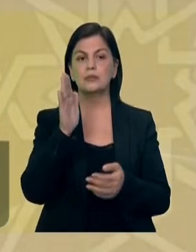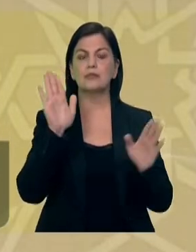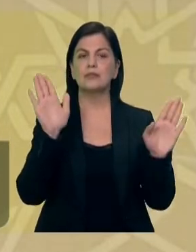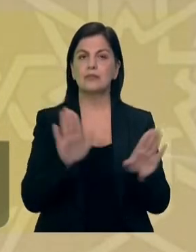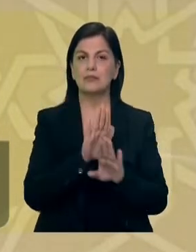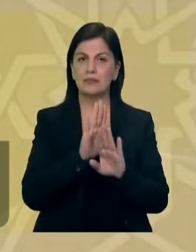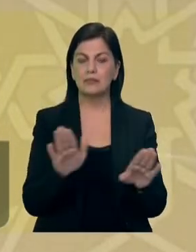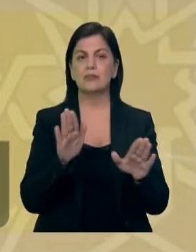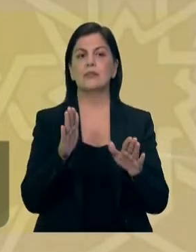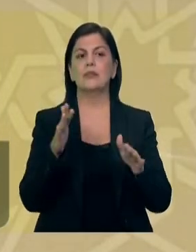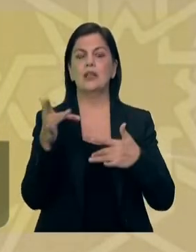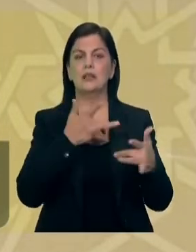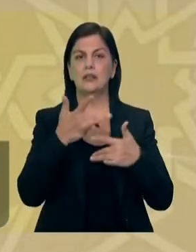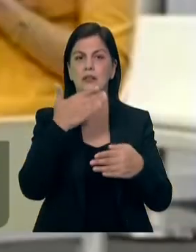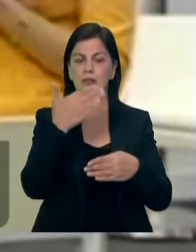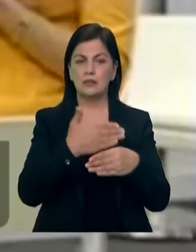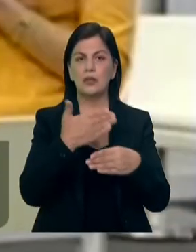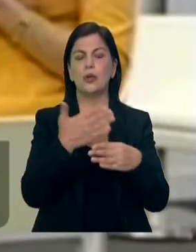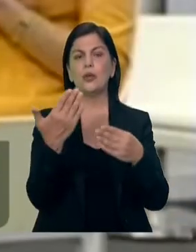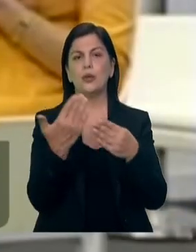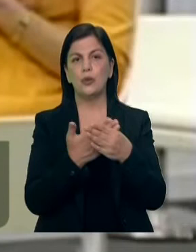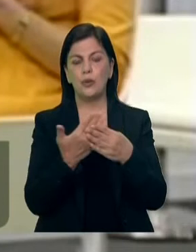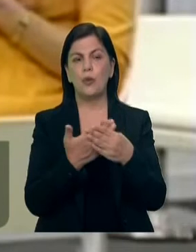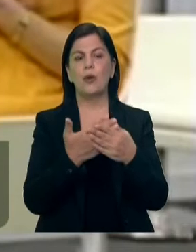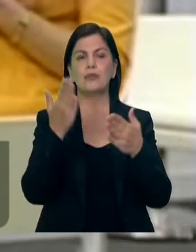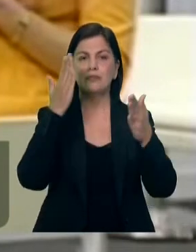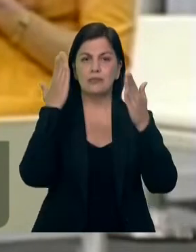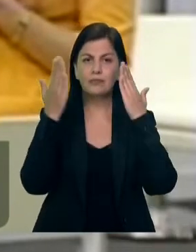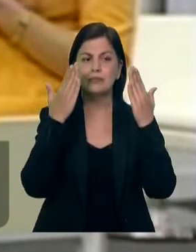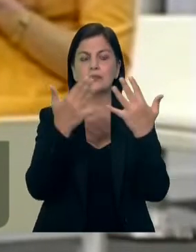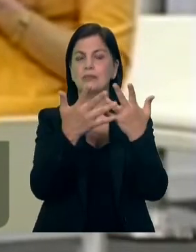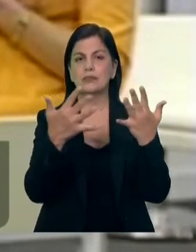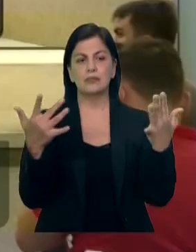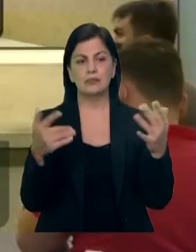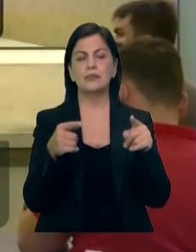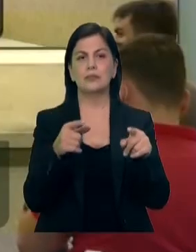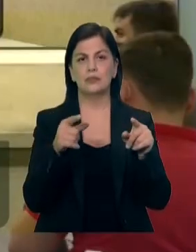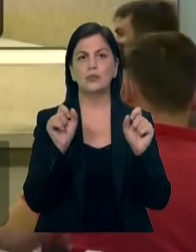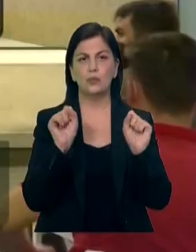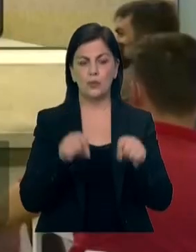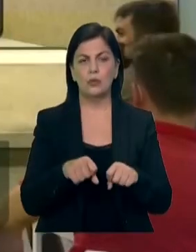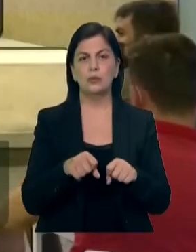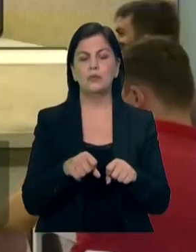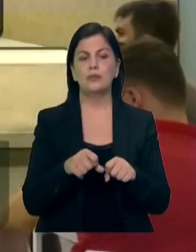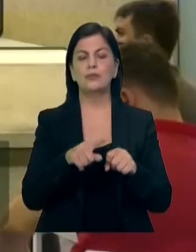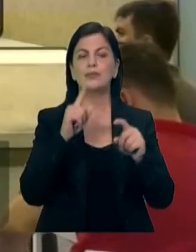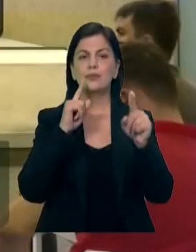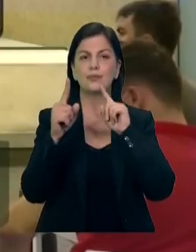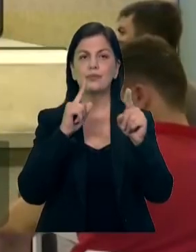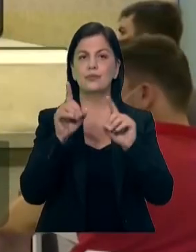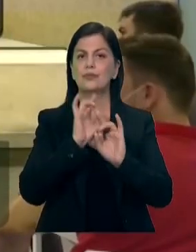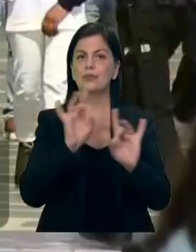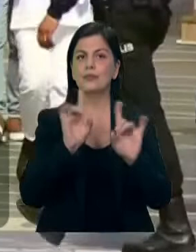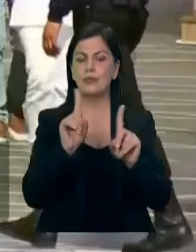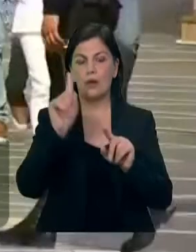konsert, teatr, kinoteatr və şənlik salonlarından da gedir. Briefingdə bildirildi ki,